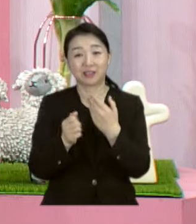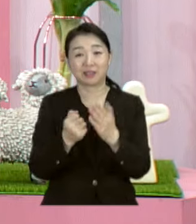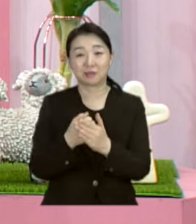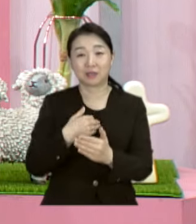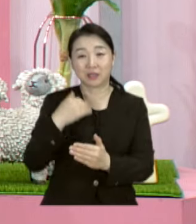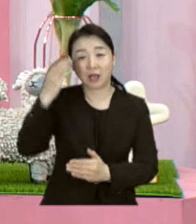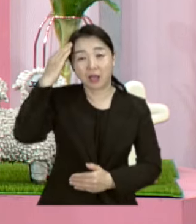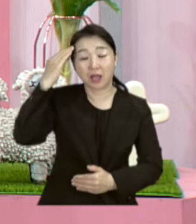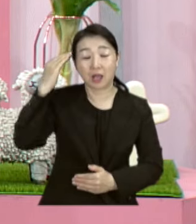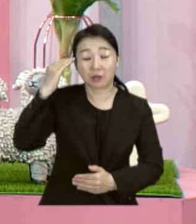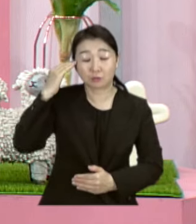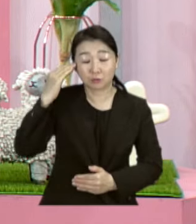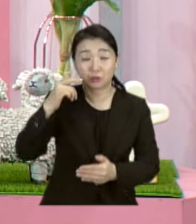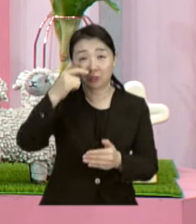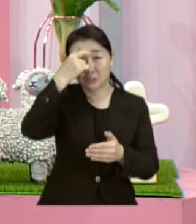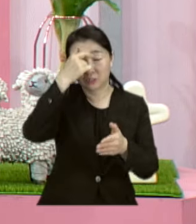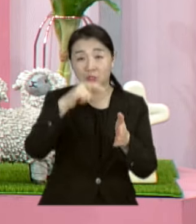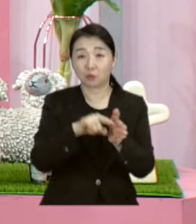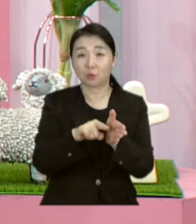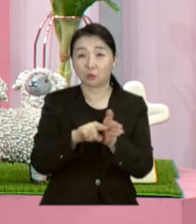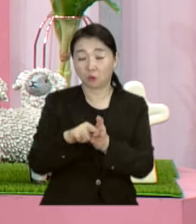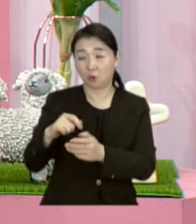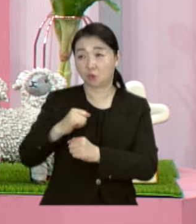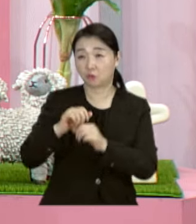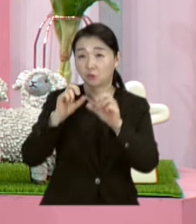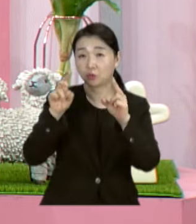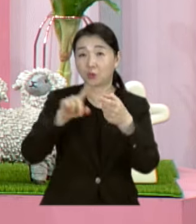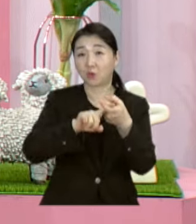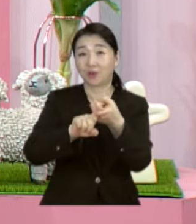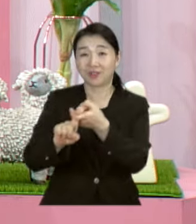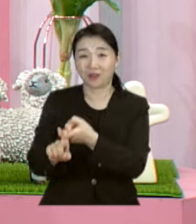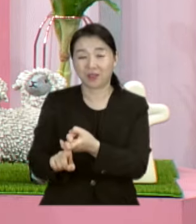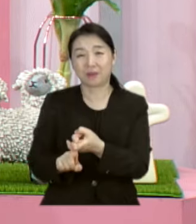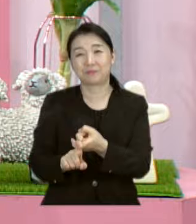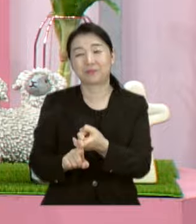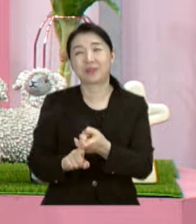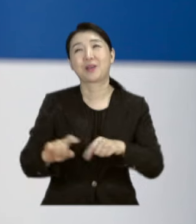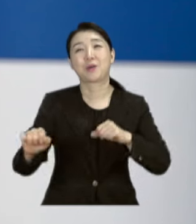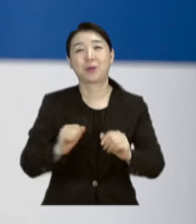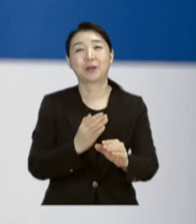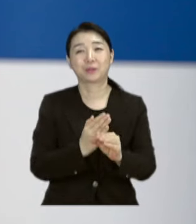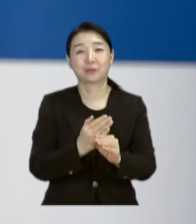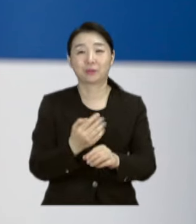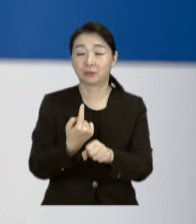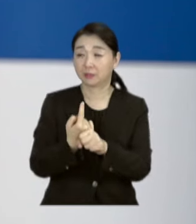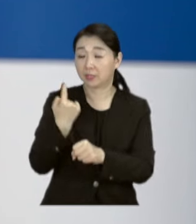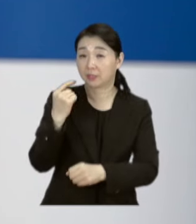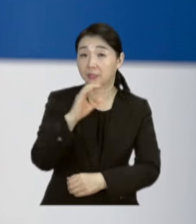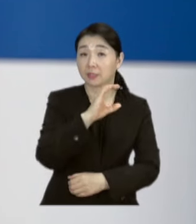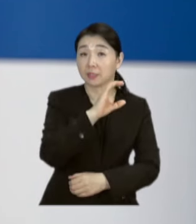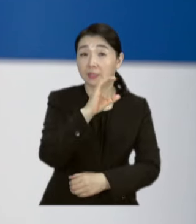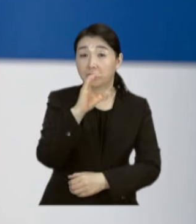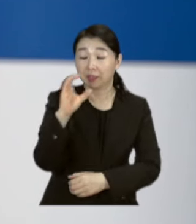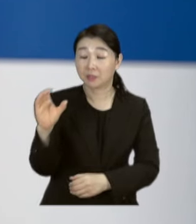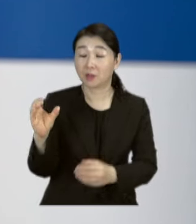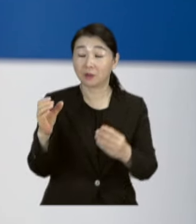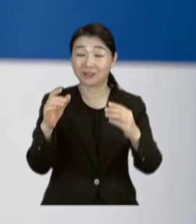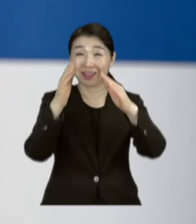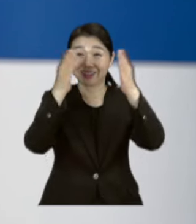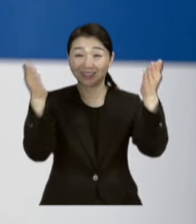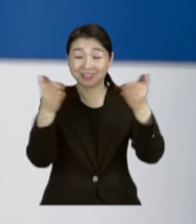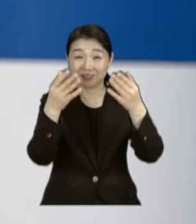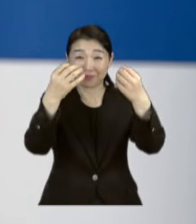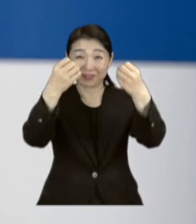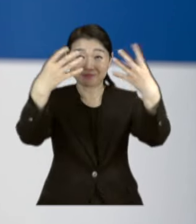제가 한국 기독교 군선교 연합회 네, 네. 예, 지금 열심히 하고 있고 작년에 성탄목 점등식